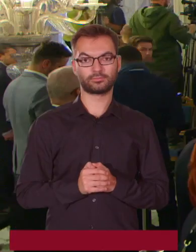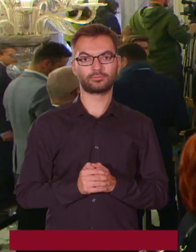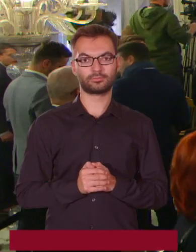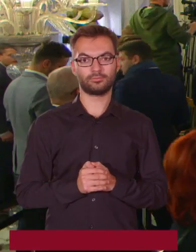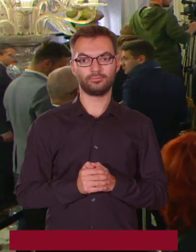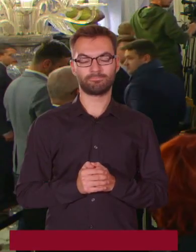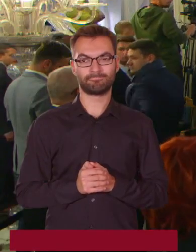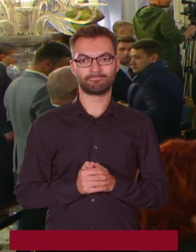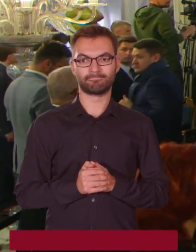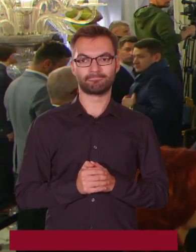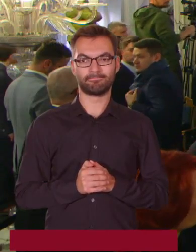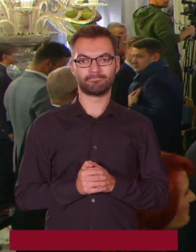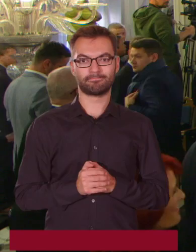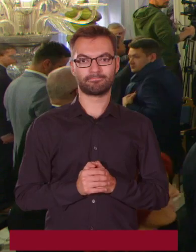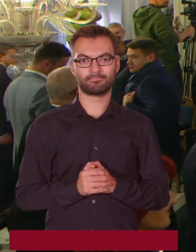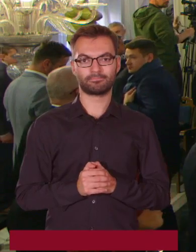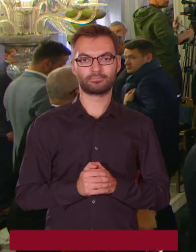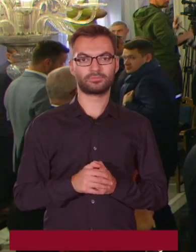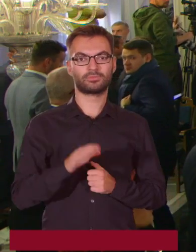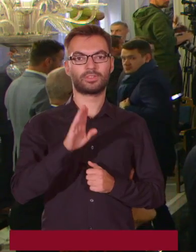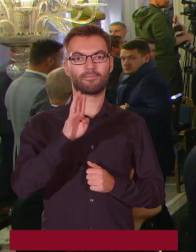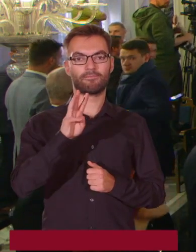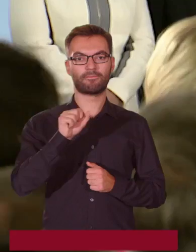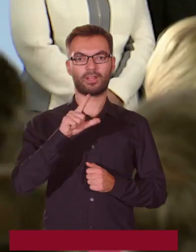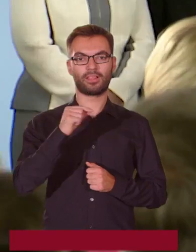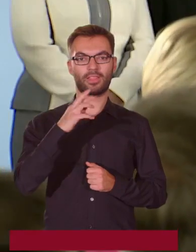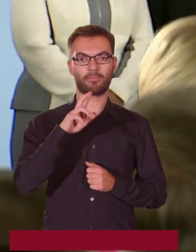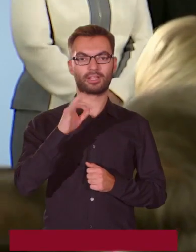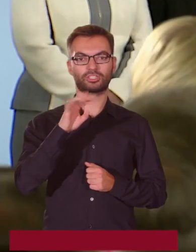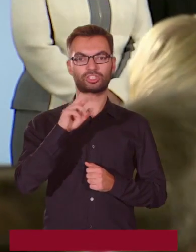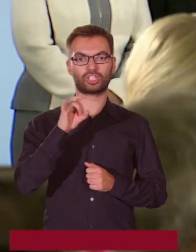Proszę pana Waldemara Grzegorza Budę.